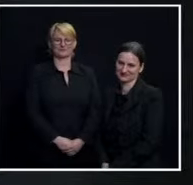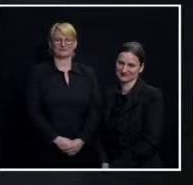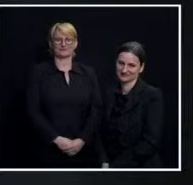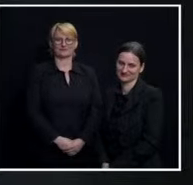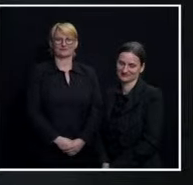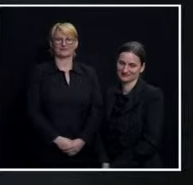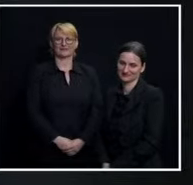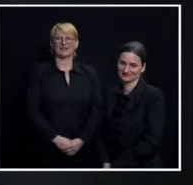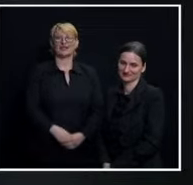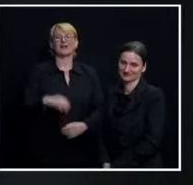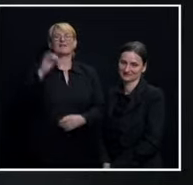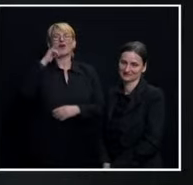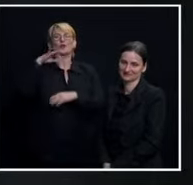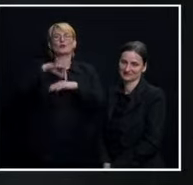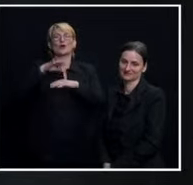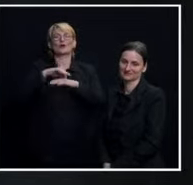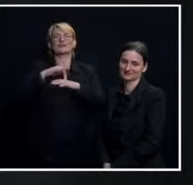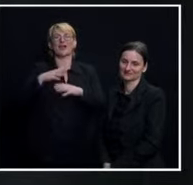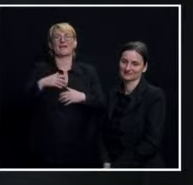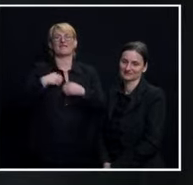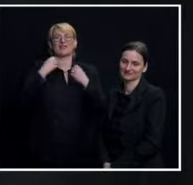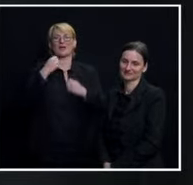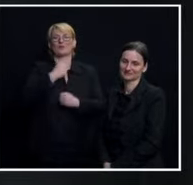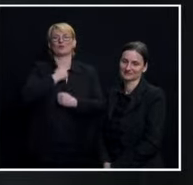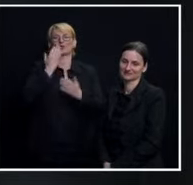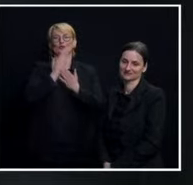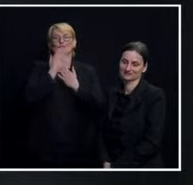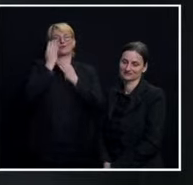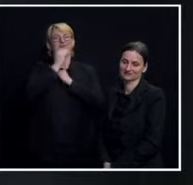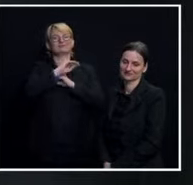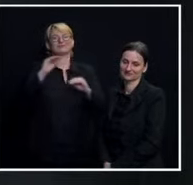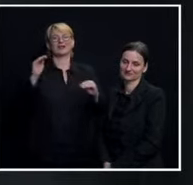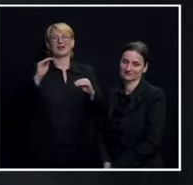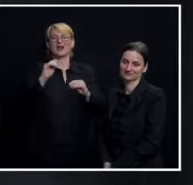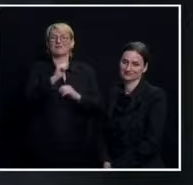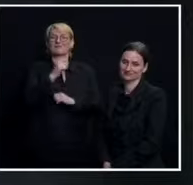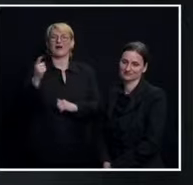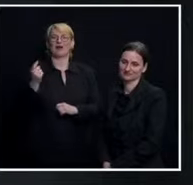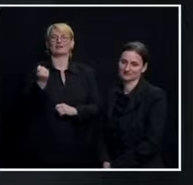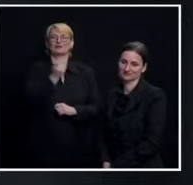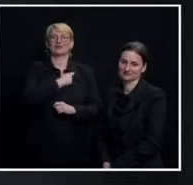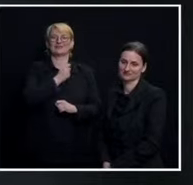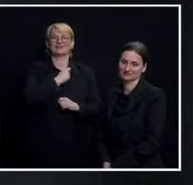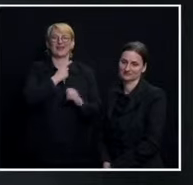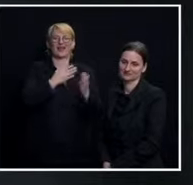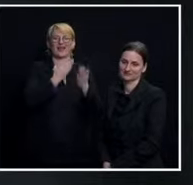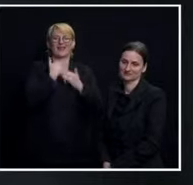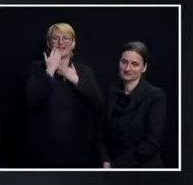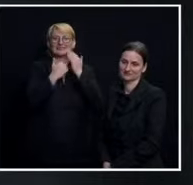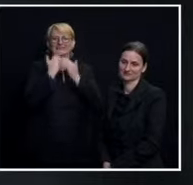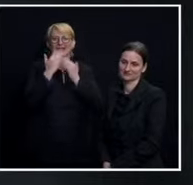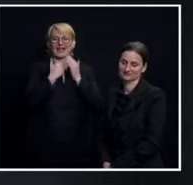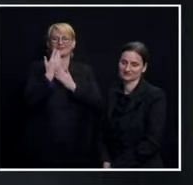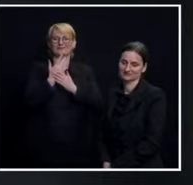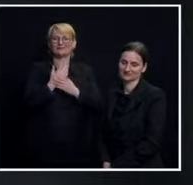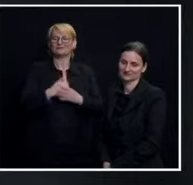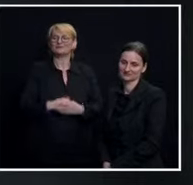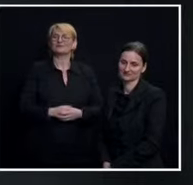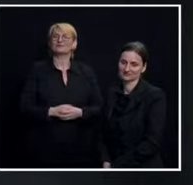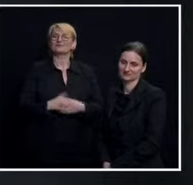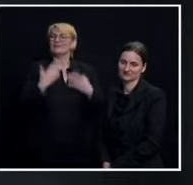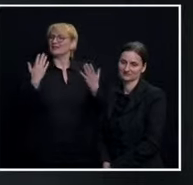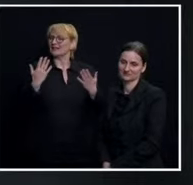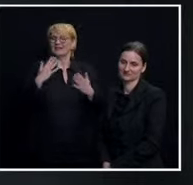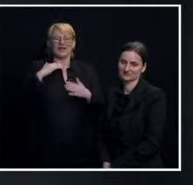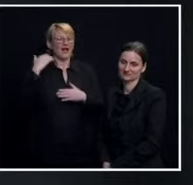Frau Dr. Wildermuth hat es gerade schon angesprochen und uns ein paar Schicksale näher gebracht von Münchnerinnen und Münchnern. Das sind